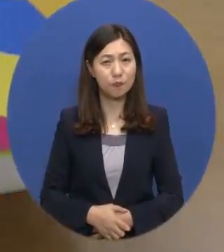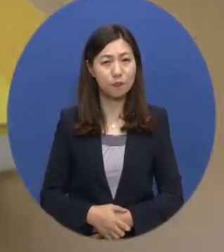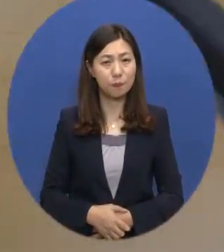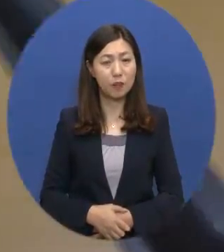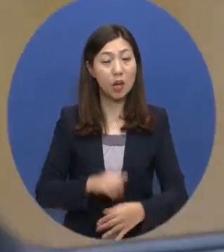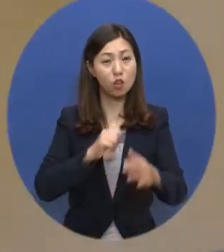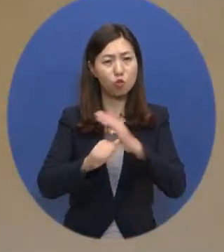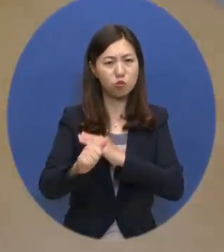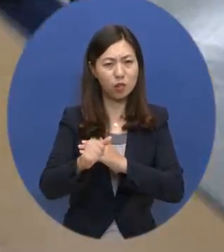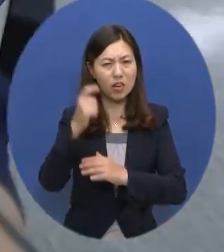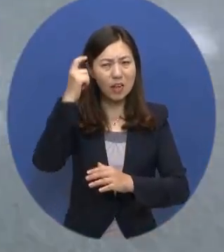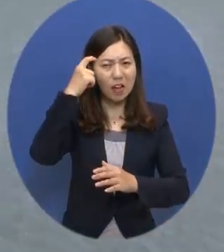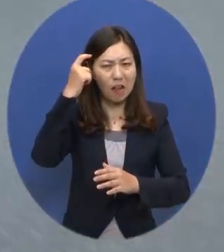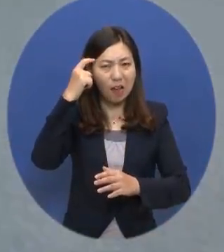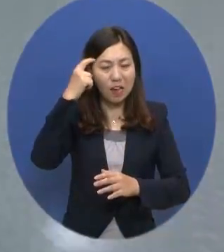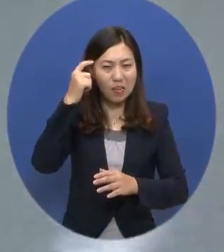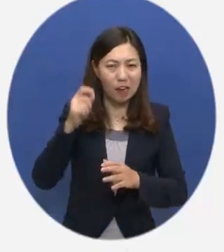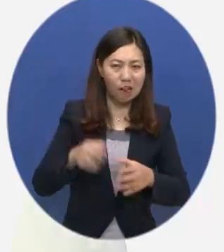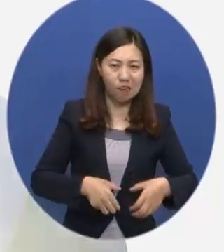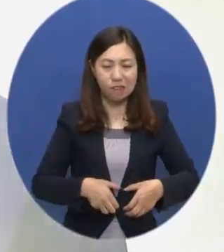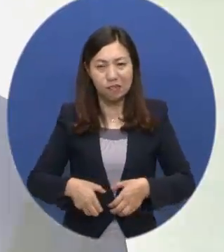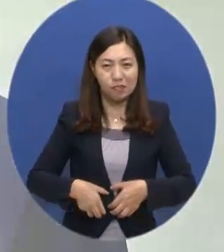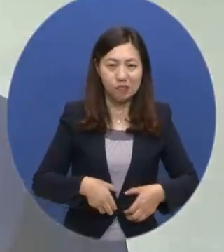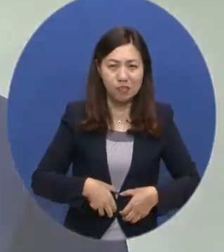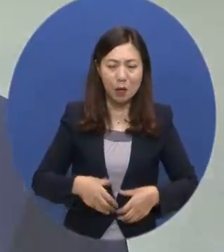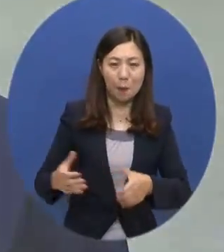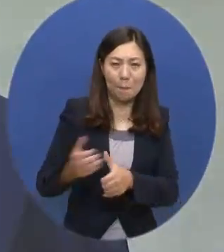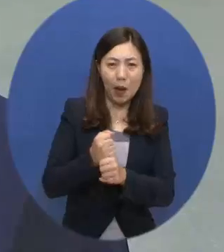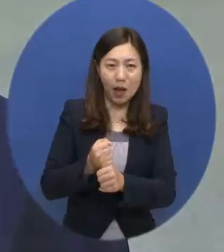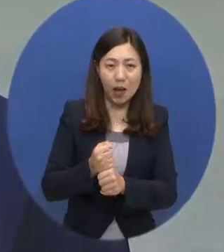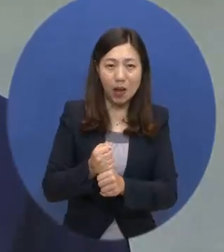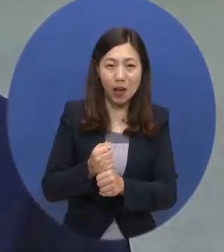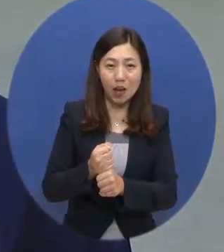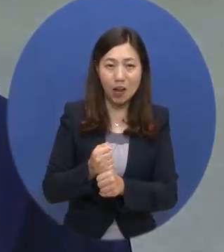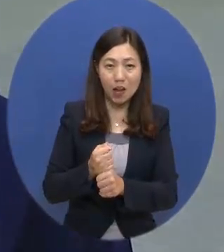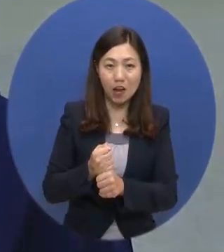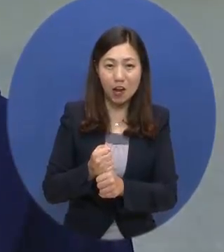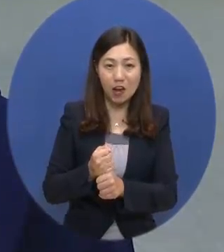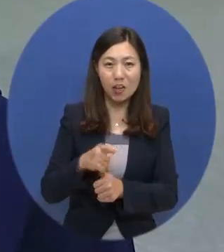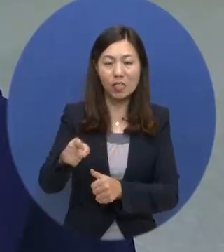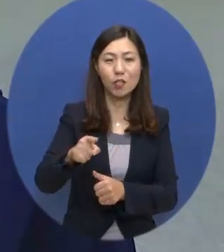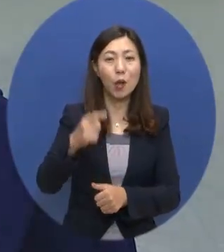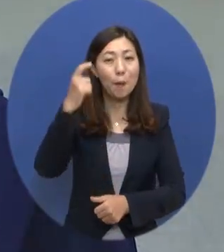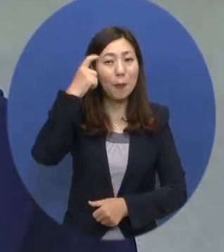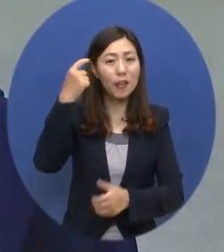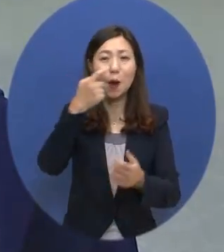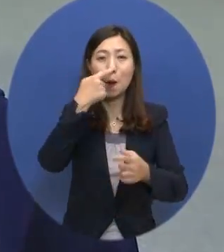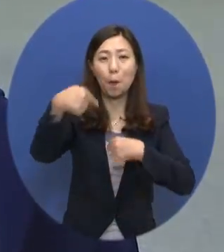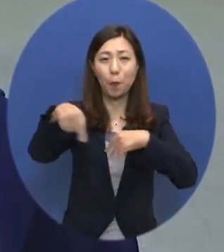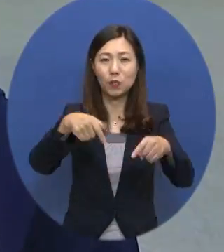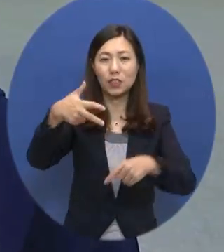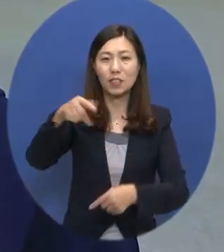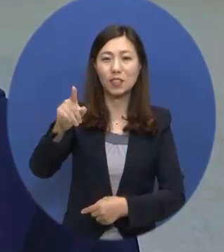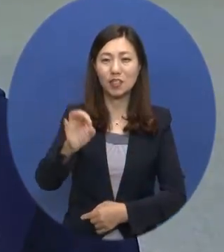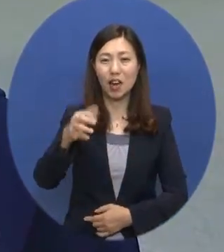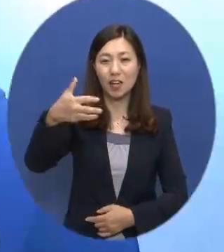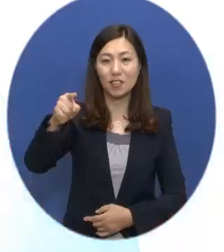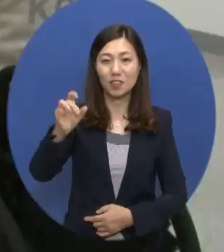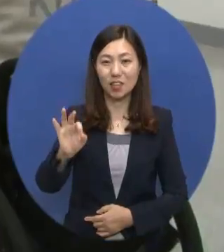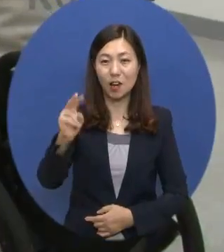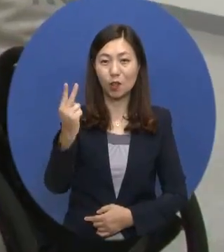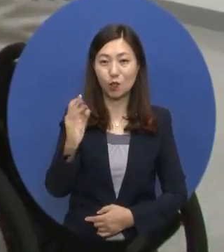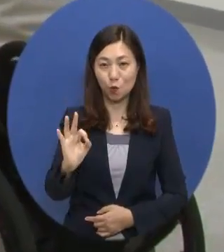선수들의 흔들리는 멘탈을 잡아라. 휠체어 컬링 국가대표팀의 장창용 멘탈 코치입니다.